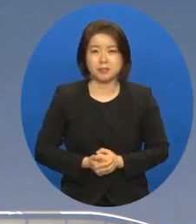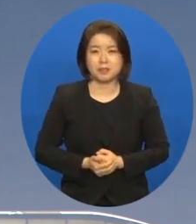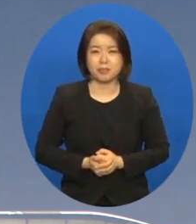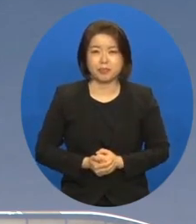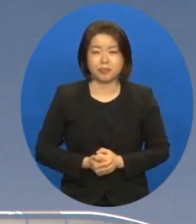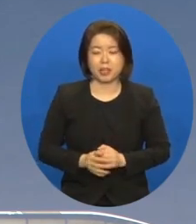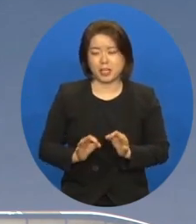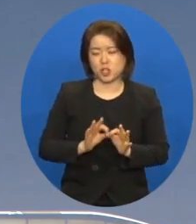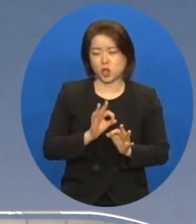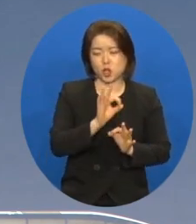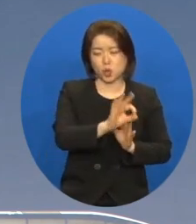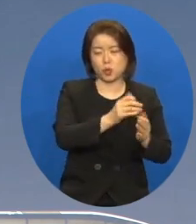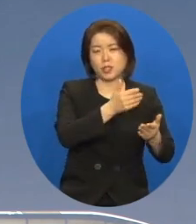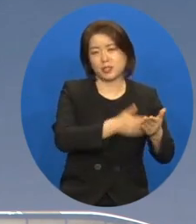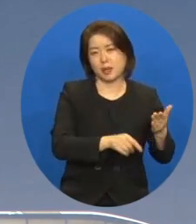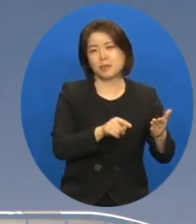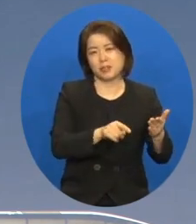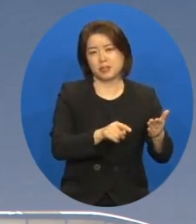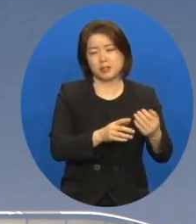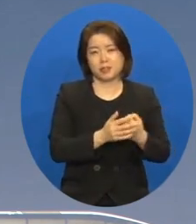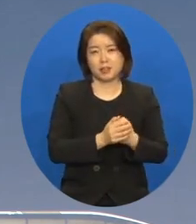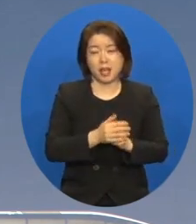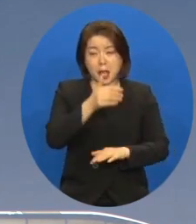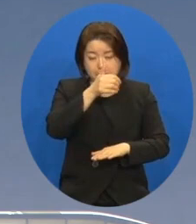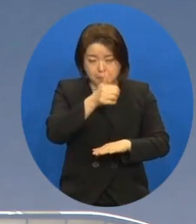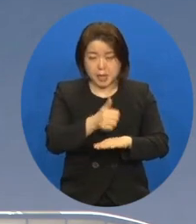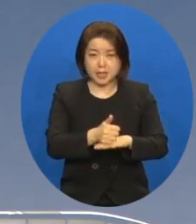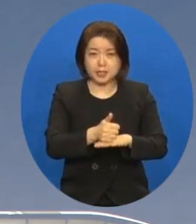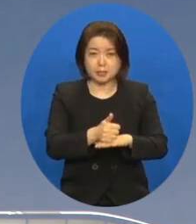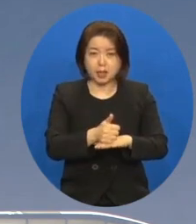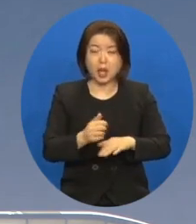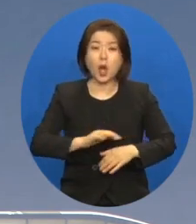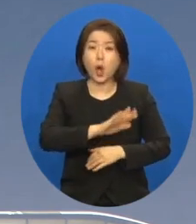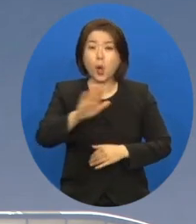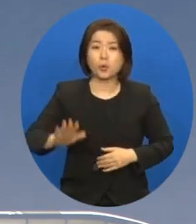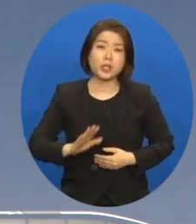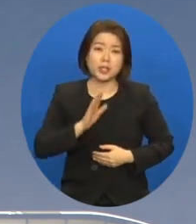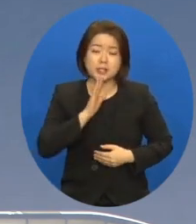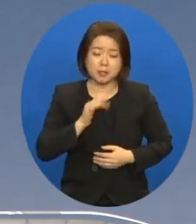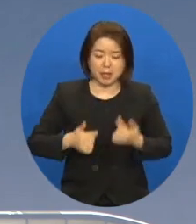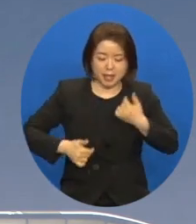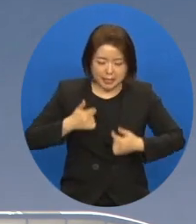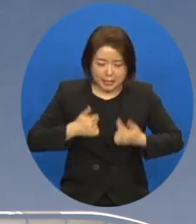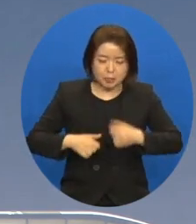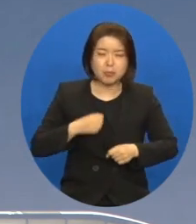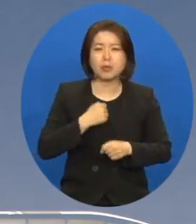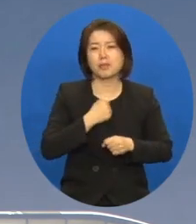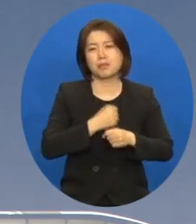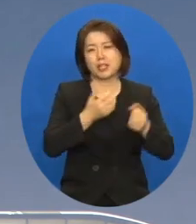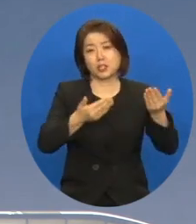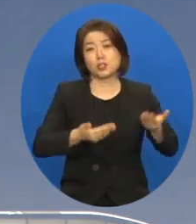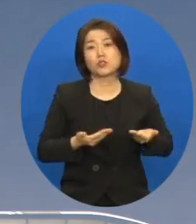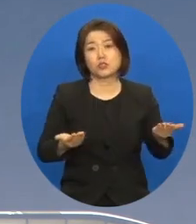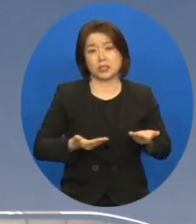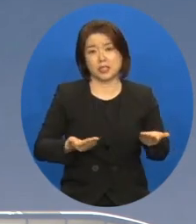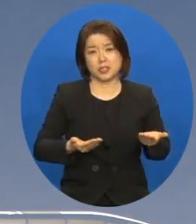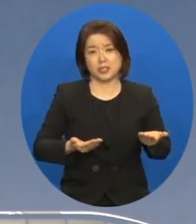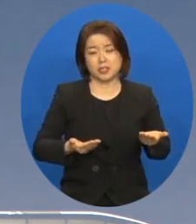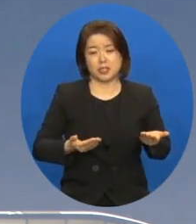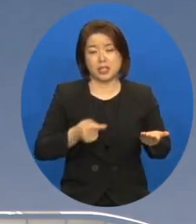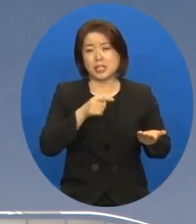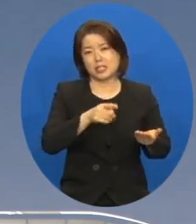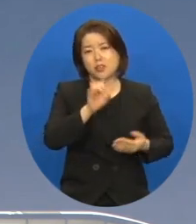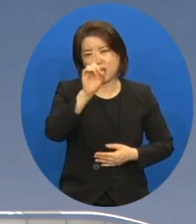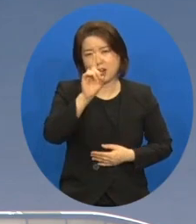정말 영원히 남는 거예요. 마지막에 우리를 그렇게 기쁘게 해줄 수 있는 일, 그건